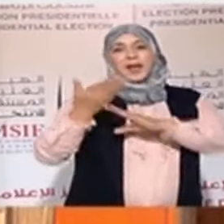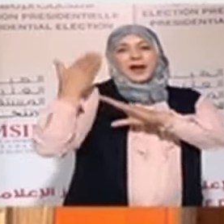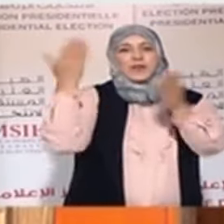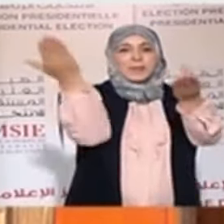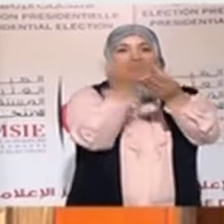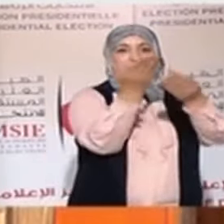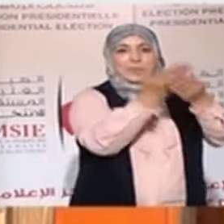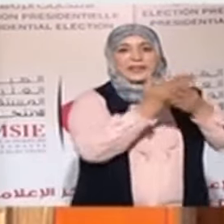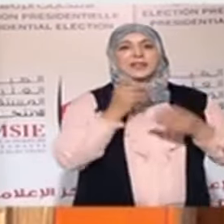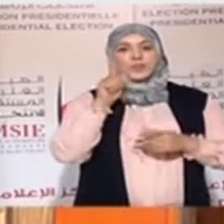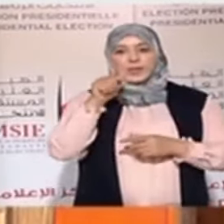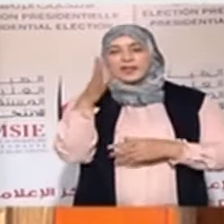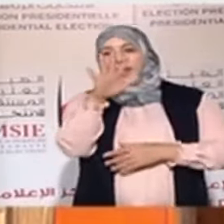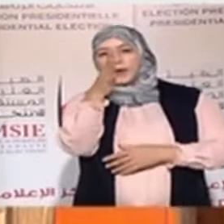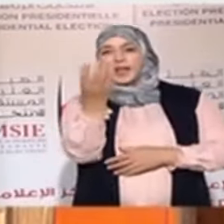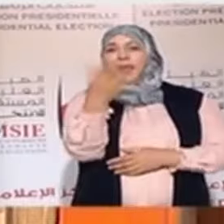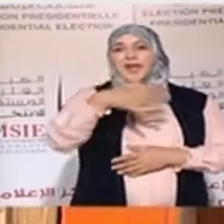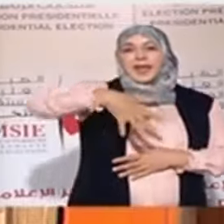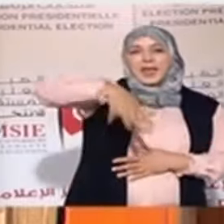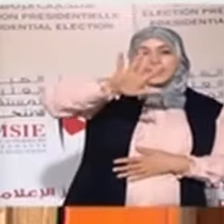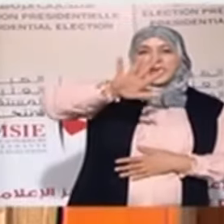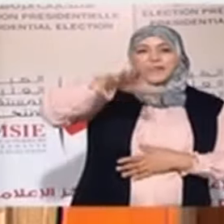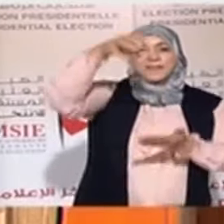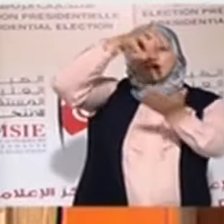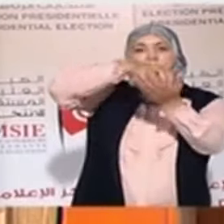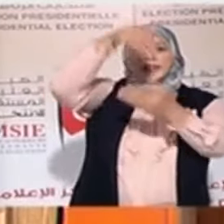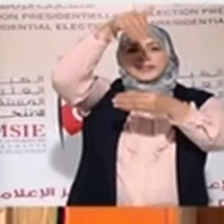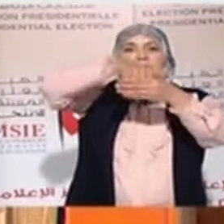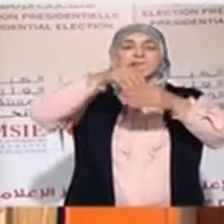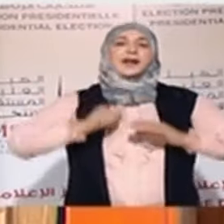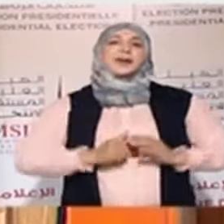الابتدائية والتي ناهزت 5,000 مركز اقتراع.